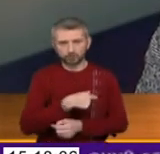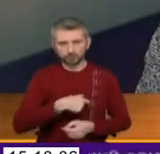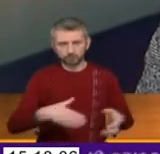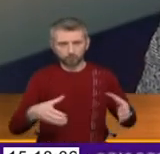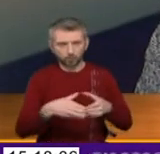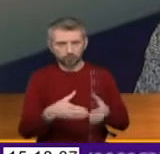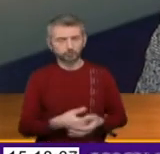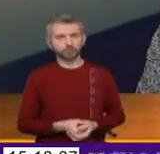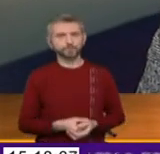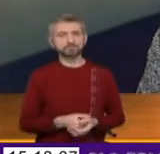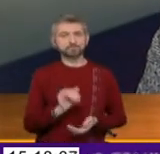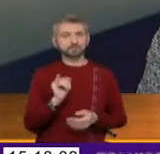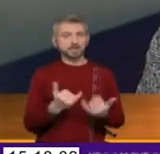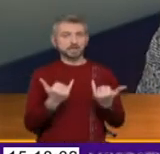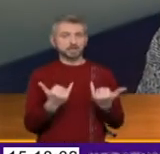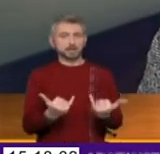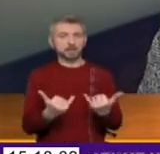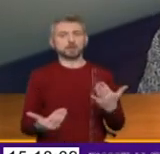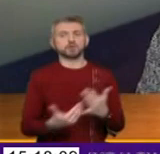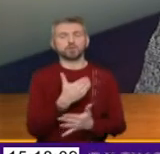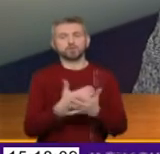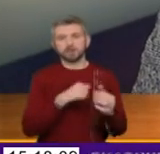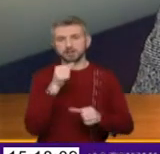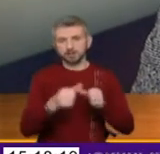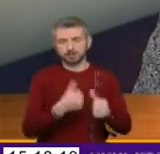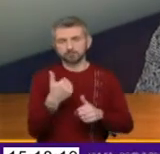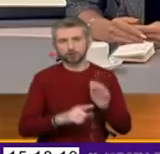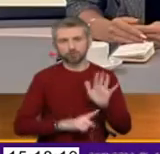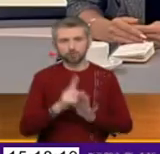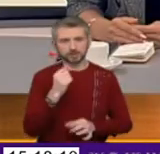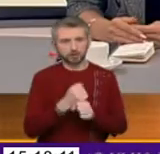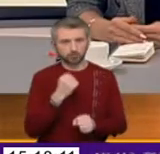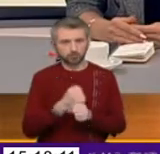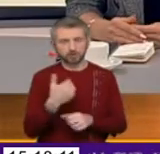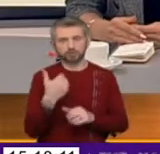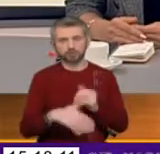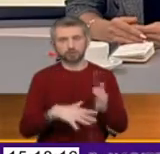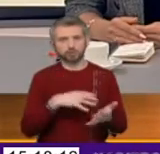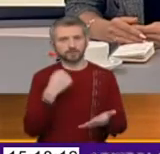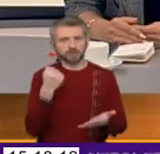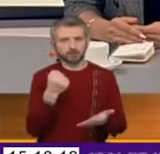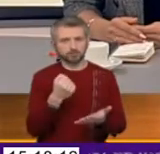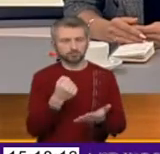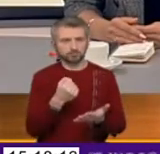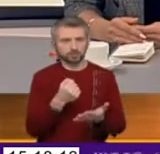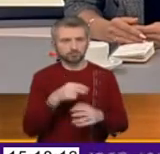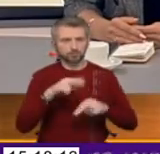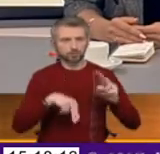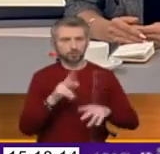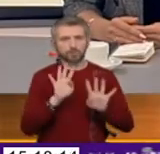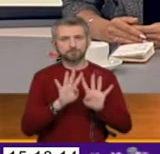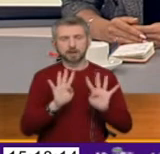депутатського корпусу. Ну і зараз, новий рік, вже розпочалися роботи, вже був встановлений такий парканчик, на